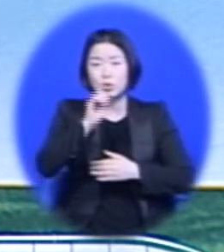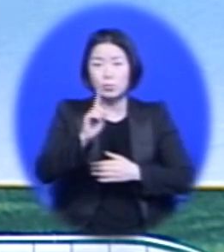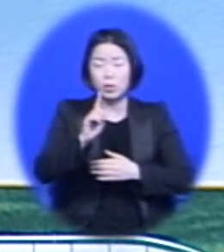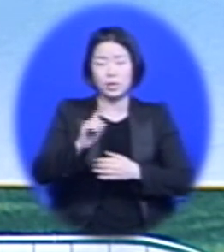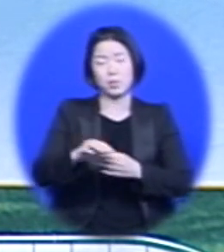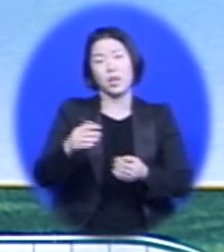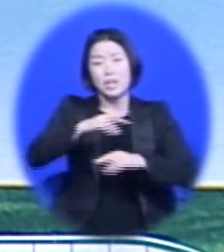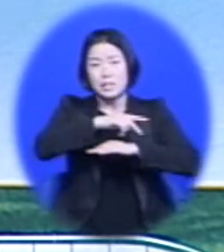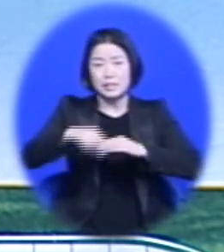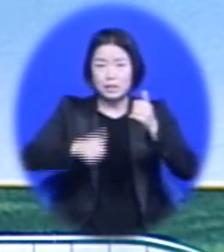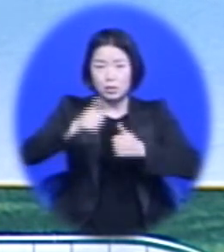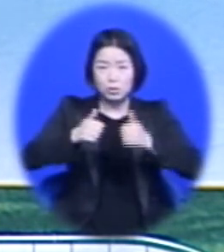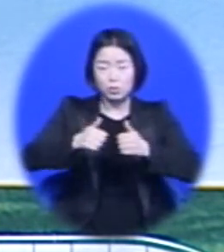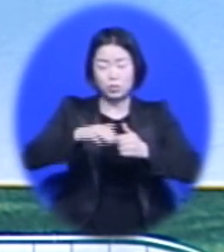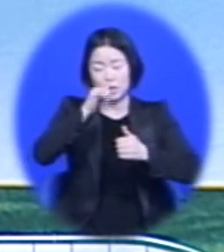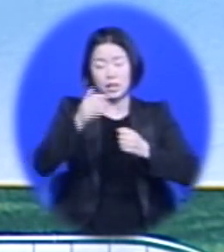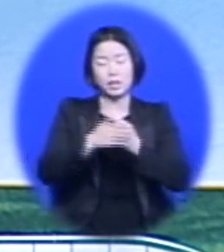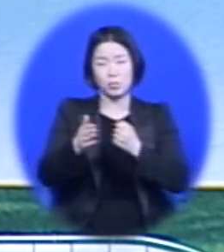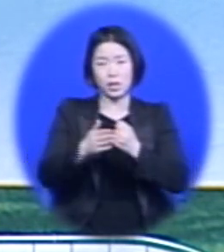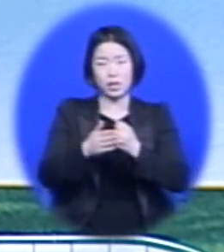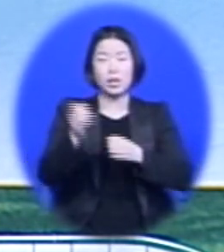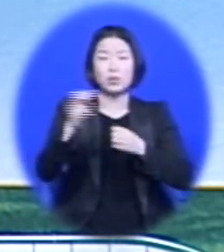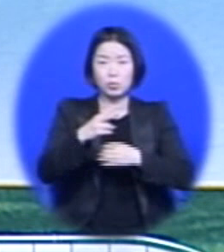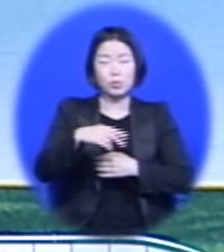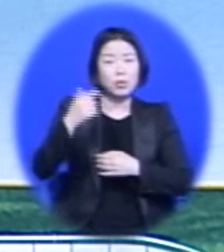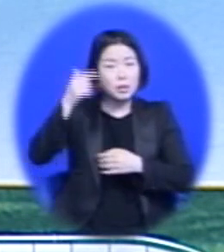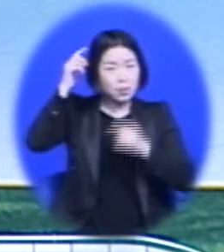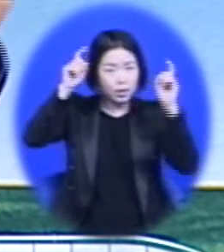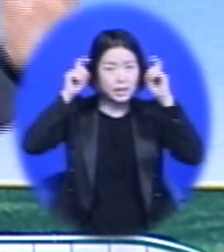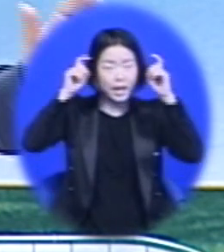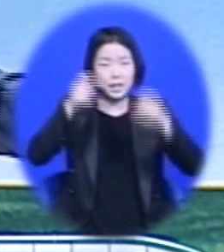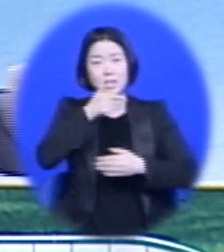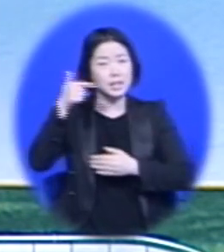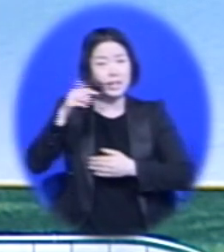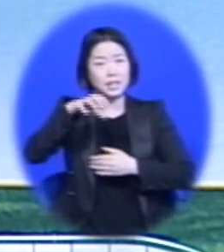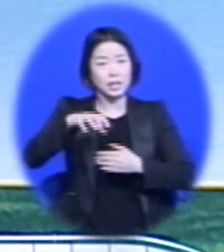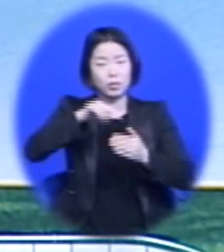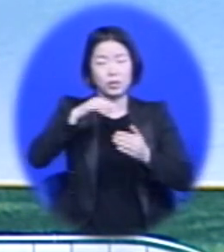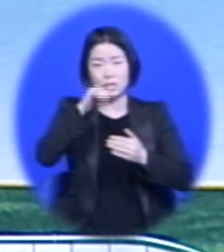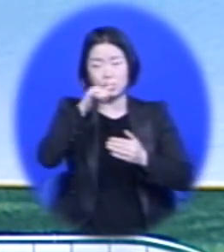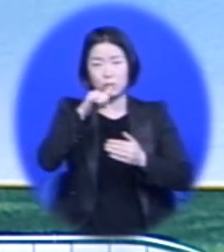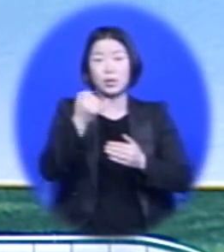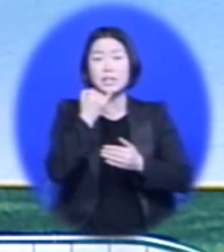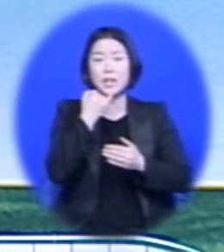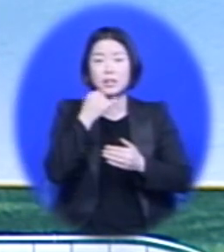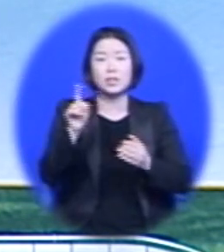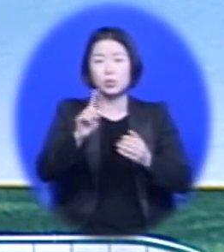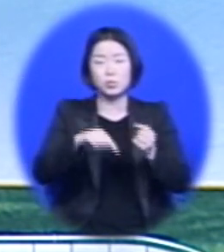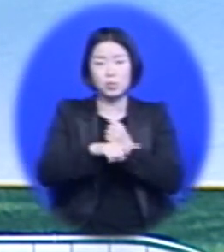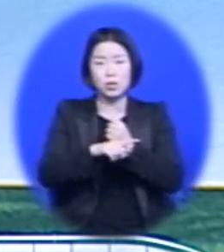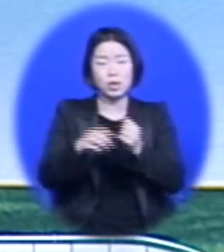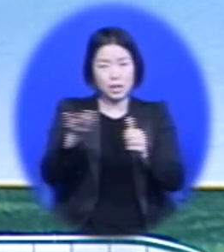하기 때문입니다. 양이 이리 가운데 다녀도 괜찮은 것은 목자가 같이 있기 때문입니다. 역시